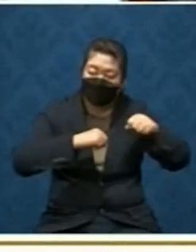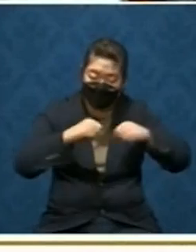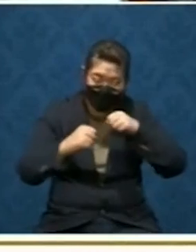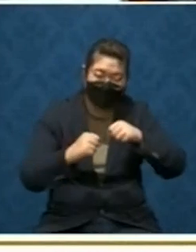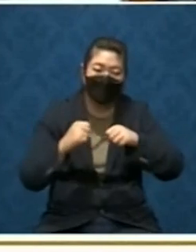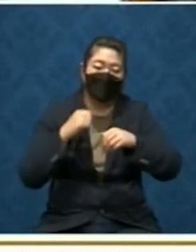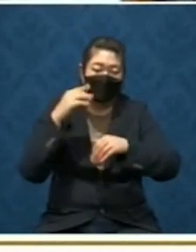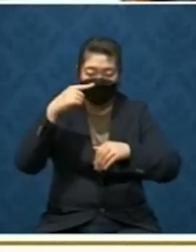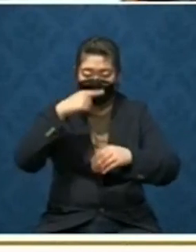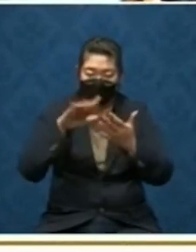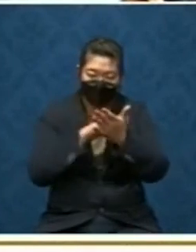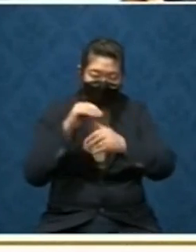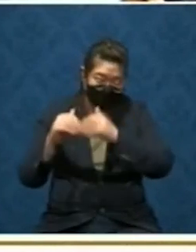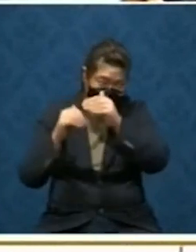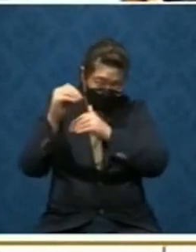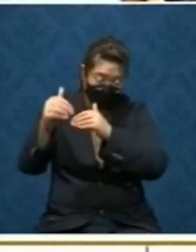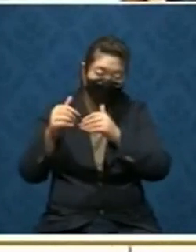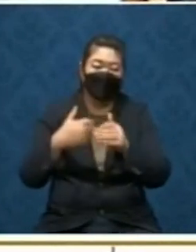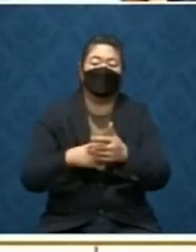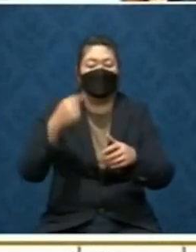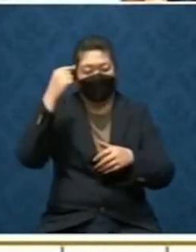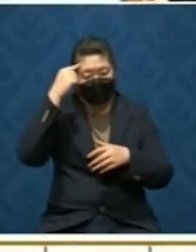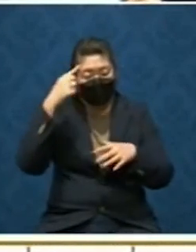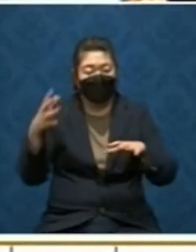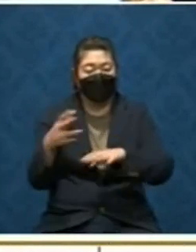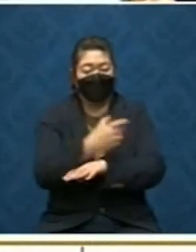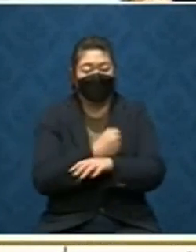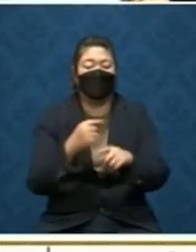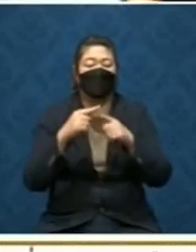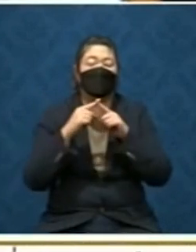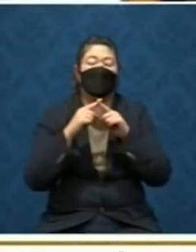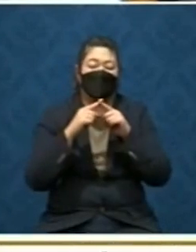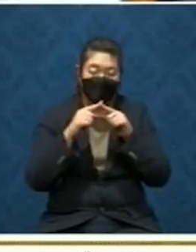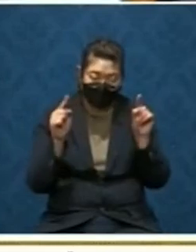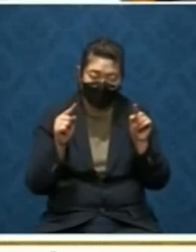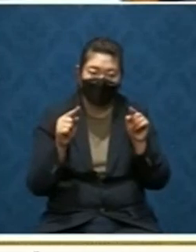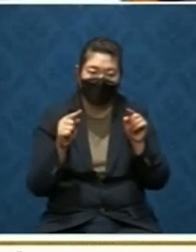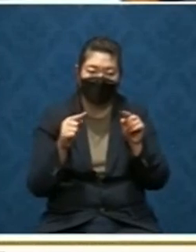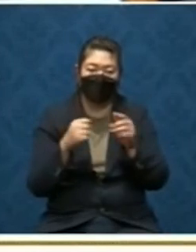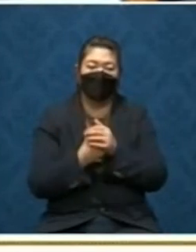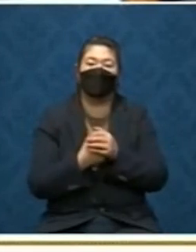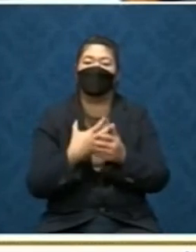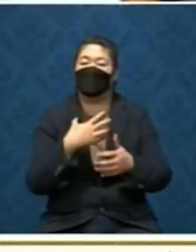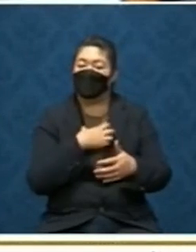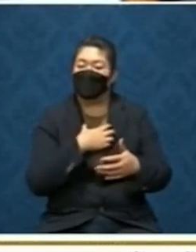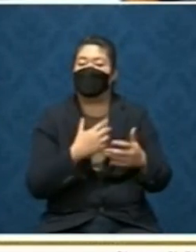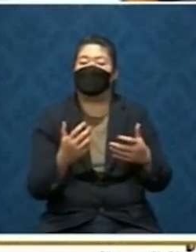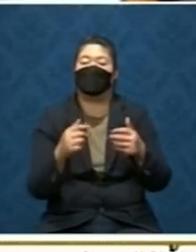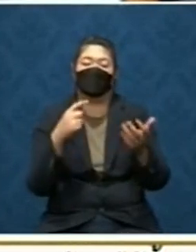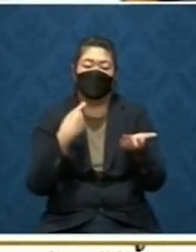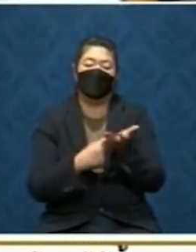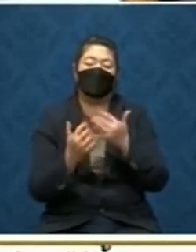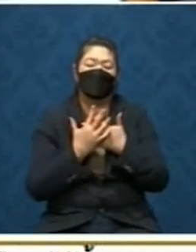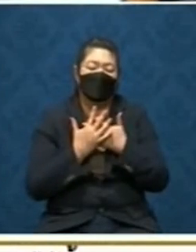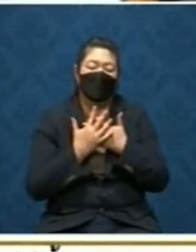ช่ศัตรูค่ะไม่ได้เป็นภัยต่อความมั่นคงของประเทศขอให้ผู้มีอำนาจได้คืนสิทธิการประกันตัวคืนอิสรภาพให้กับ